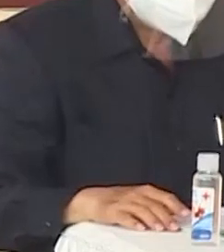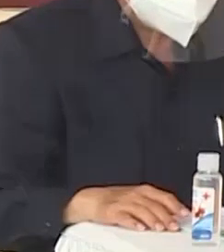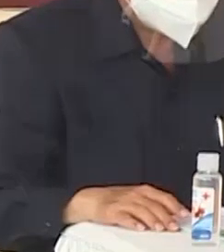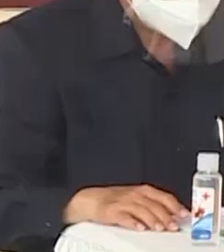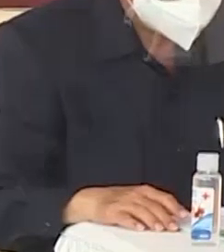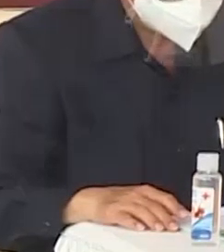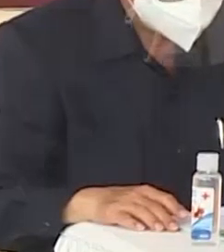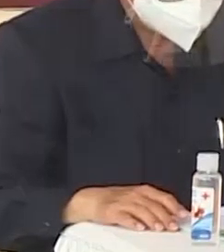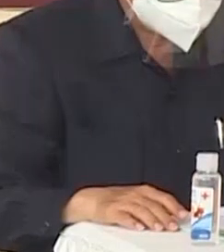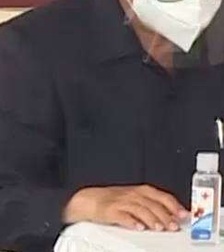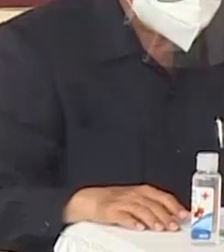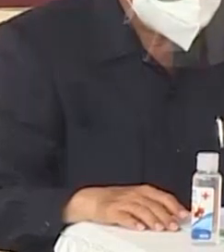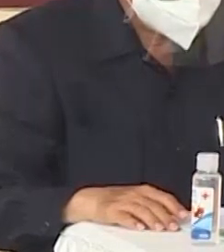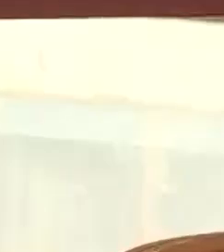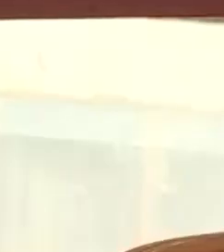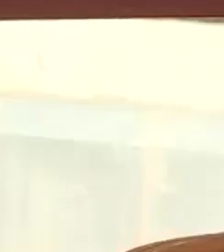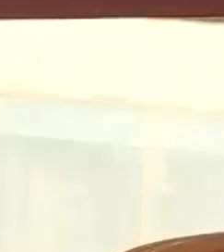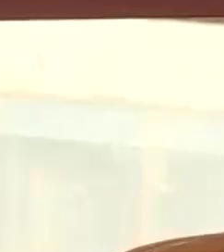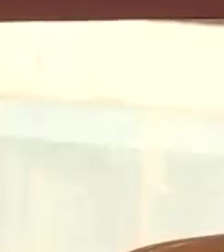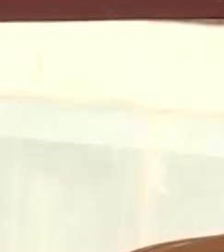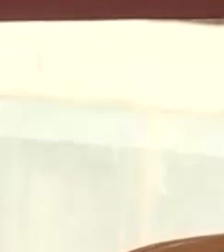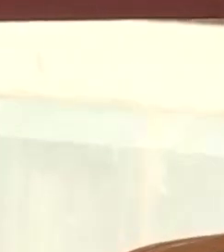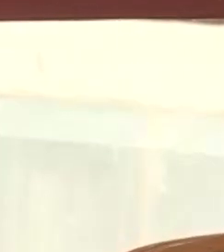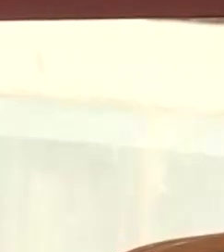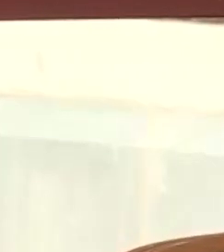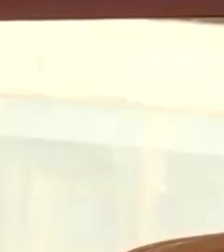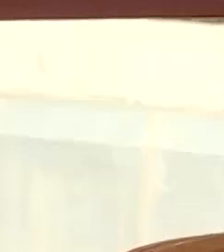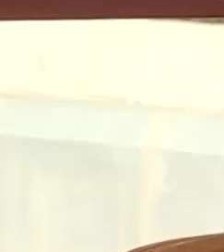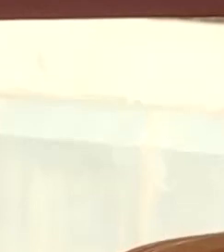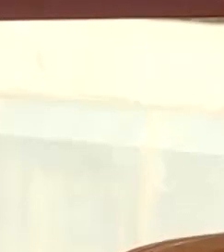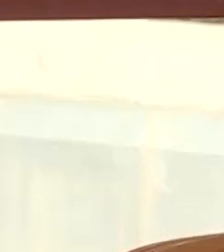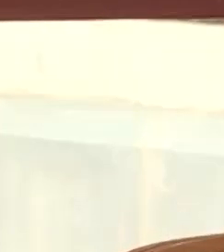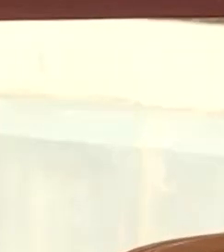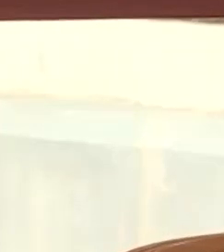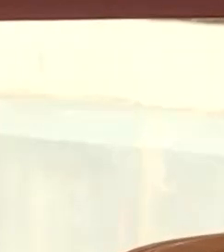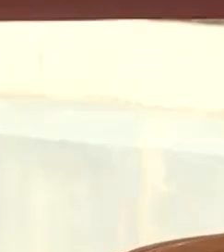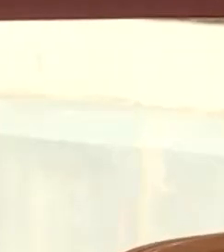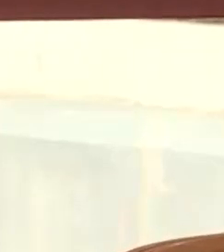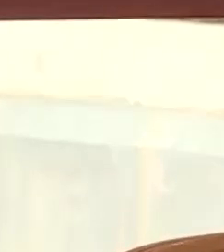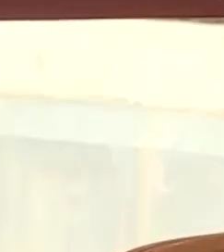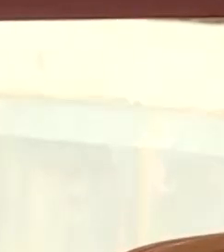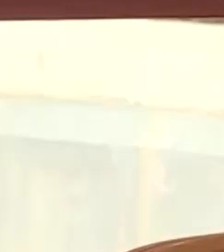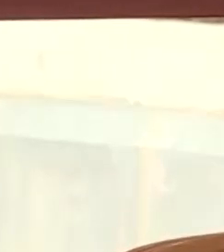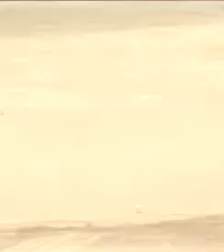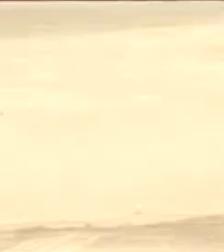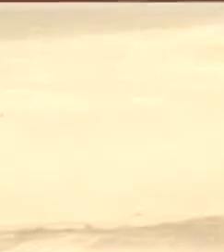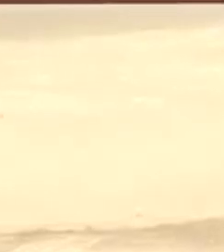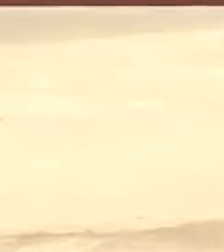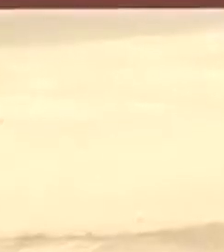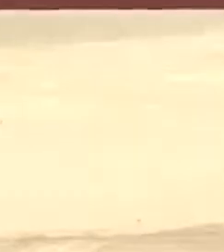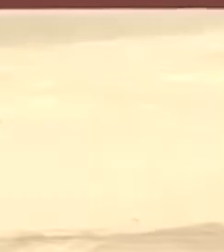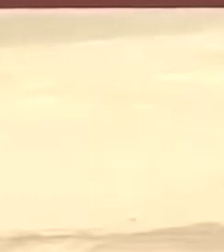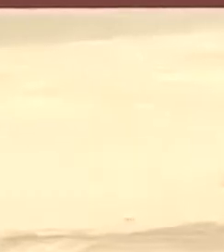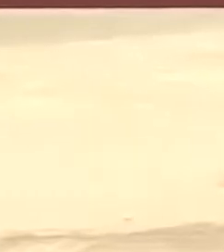ឆ្នាំ2021សម្ដេចជីវវងគង់សំអល់ឧបនាយករដ្ឋមន្ត្រីរដ្ឋមន្ត្រីក្រសួងព្រះបរមរាជវាំង